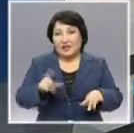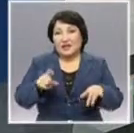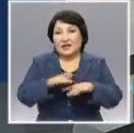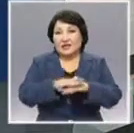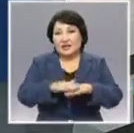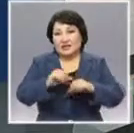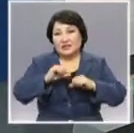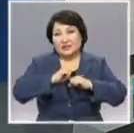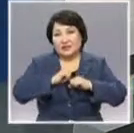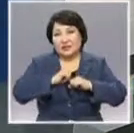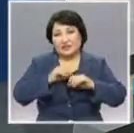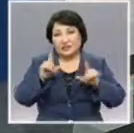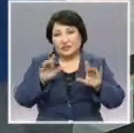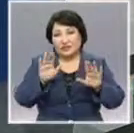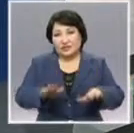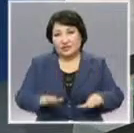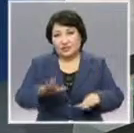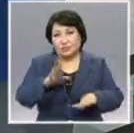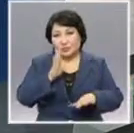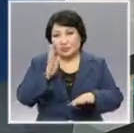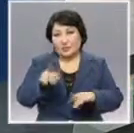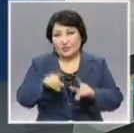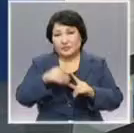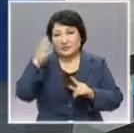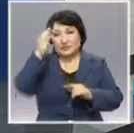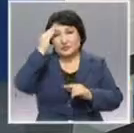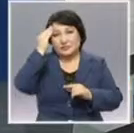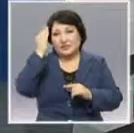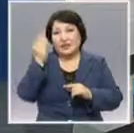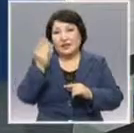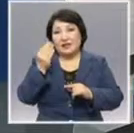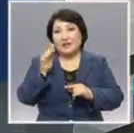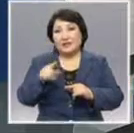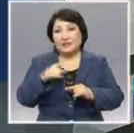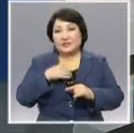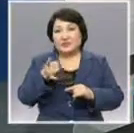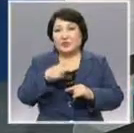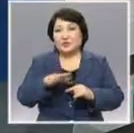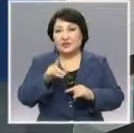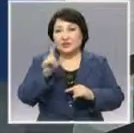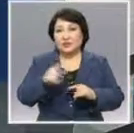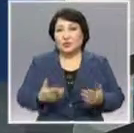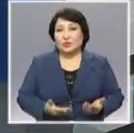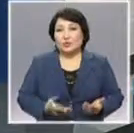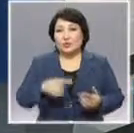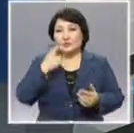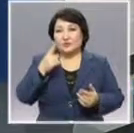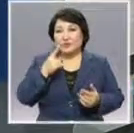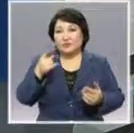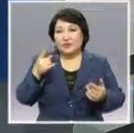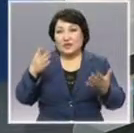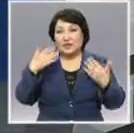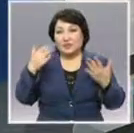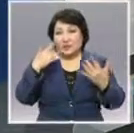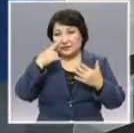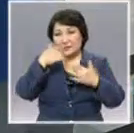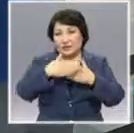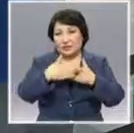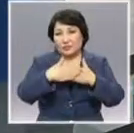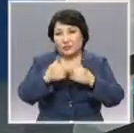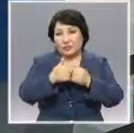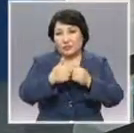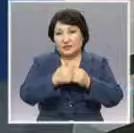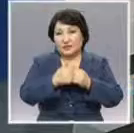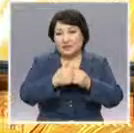деп есептеймін мен өзім. А бағанағы мына біздің аудан тұрғыны айтып отқан, ол бақтың бойында бұрын осыдан 2 жыл